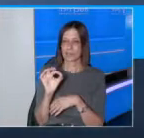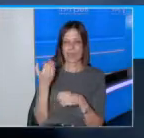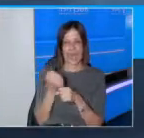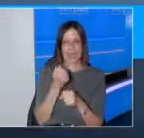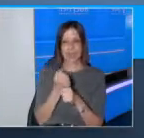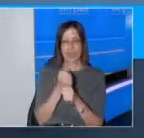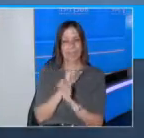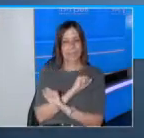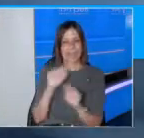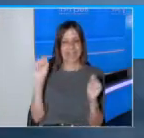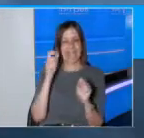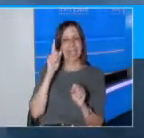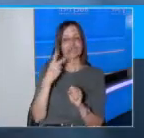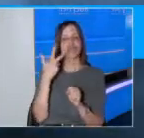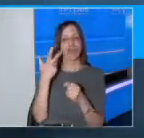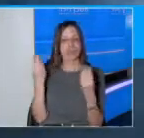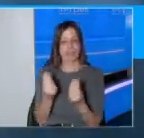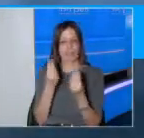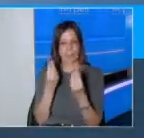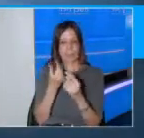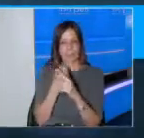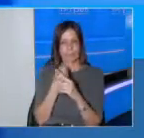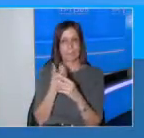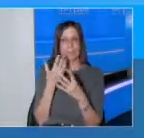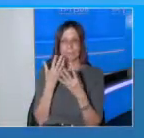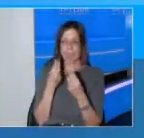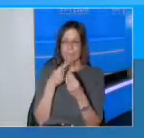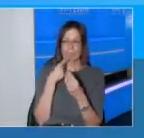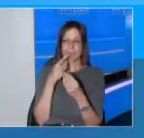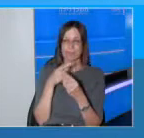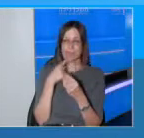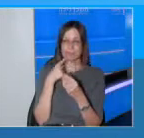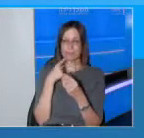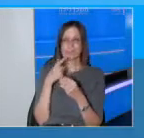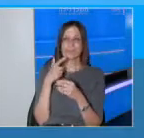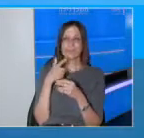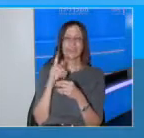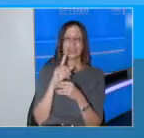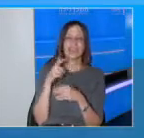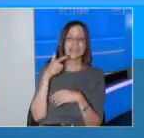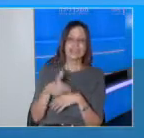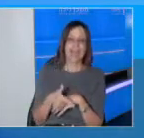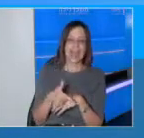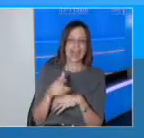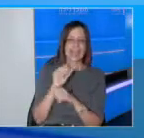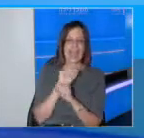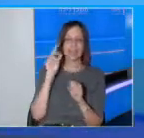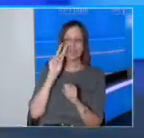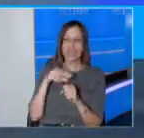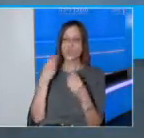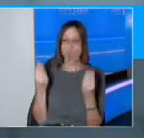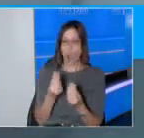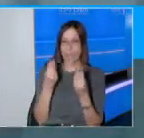לייצר פצצה צריך שלושה מרכיבים. הרבה קראו למה שדיברו שם, דלק, זה לא דלק גרעיני. יש חומר בקיע,